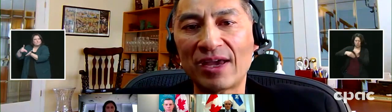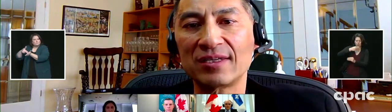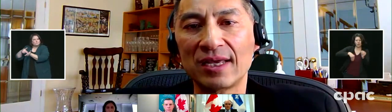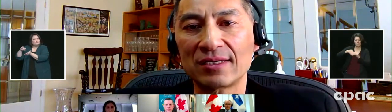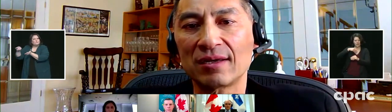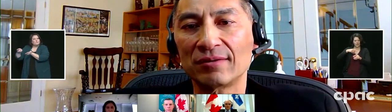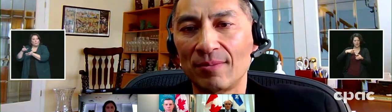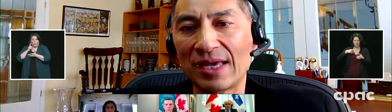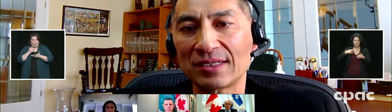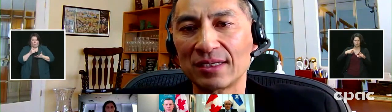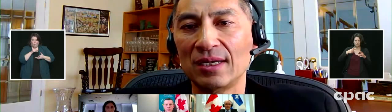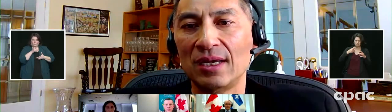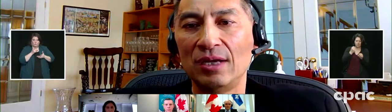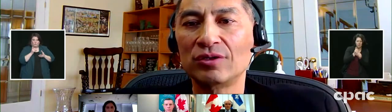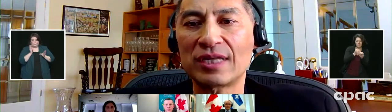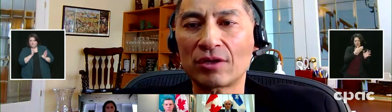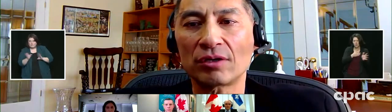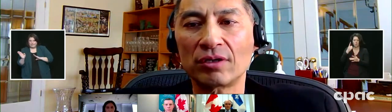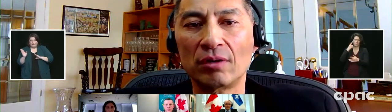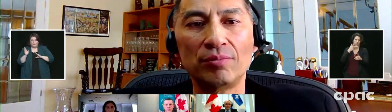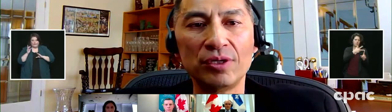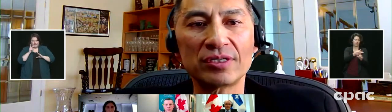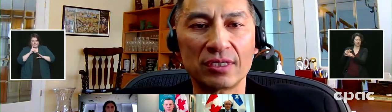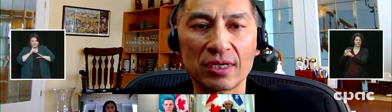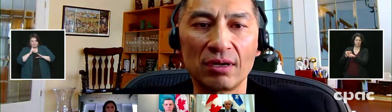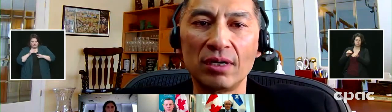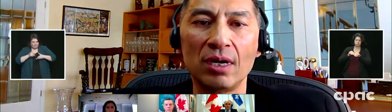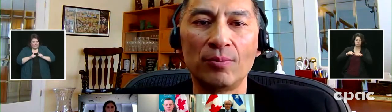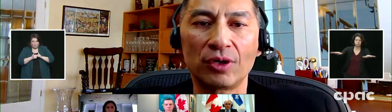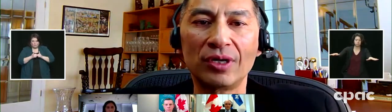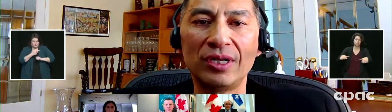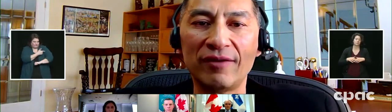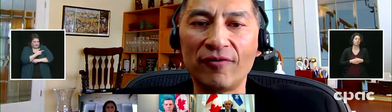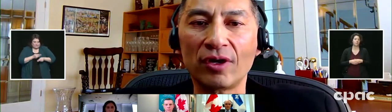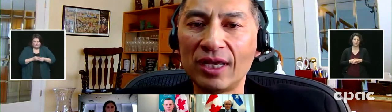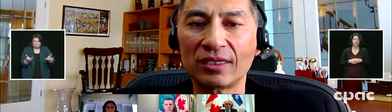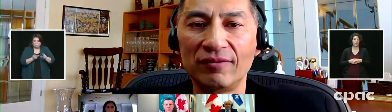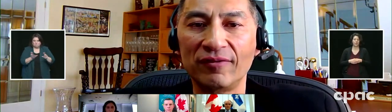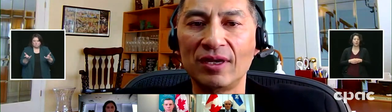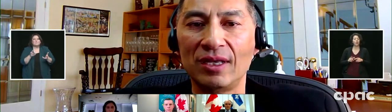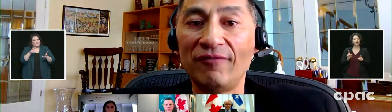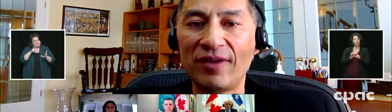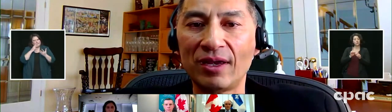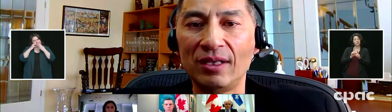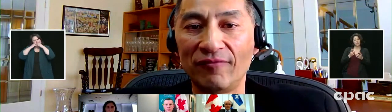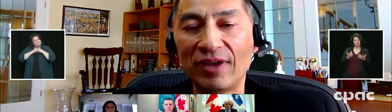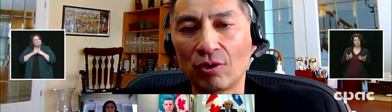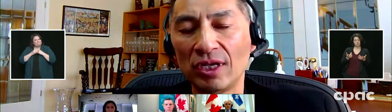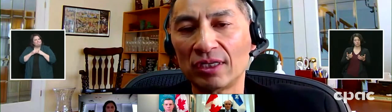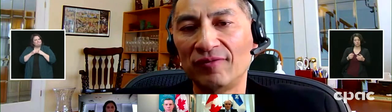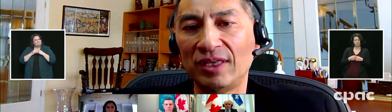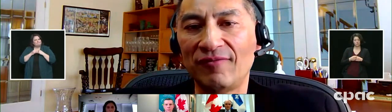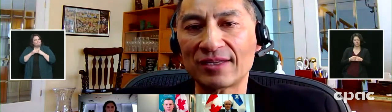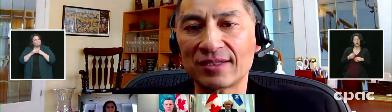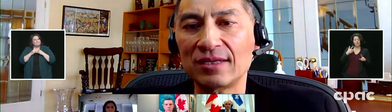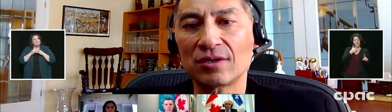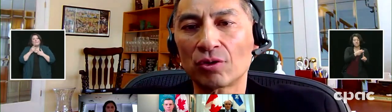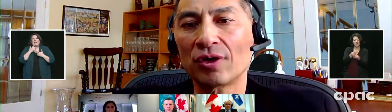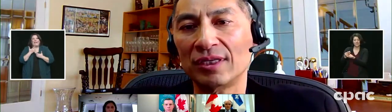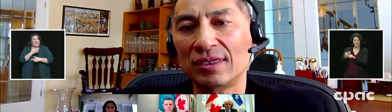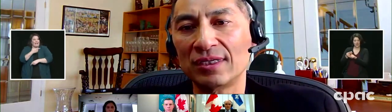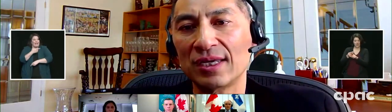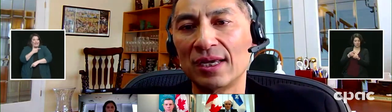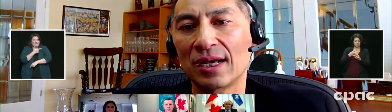campagnes de vaccination de masse. Et nous accordons plus de temps pour que l'effort collectif, l'effet collectif des vaccins